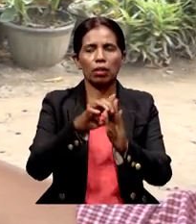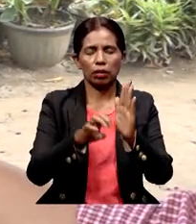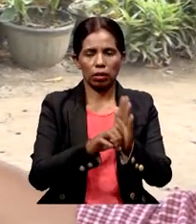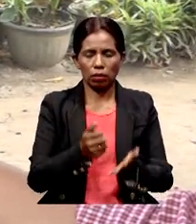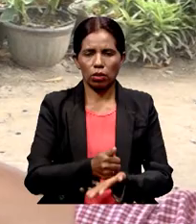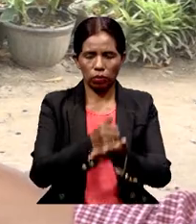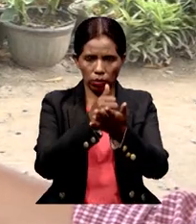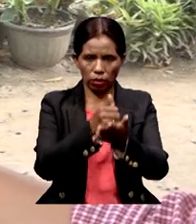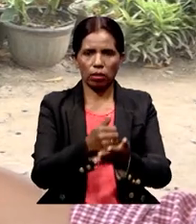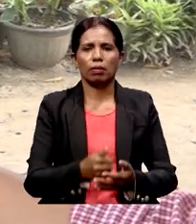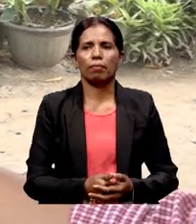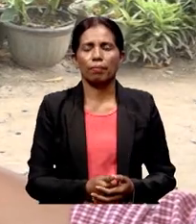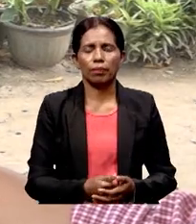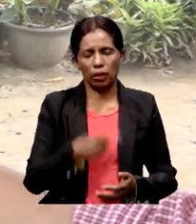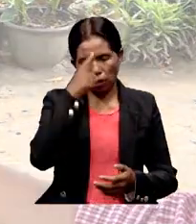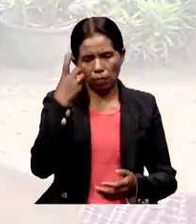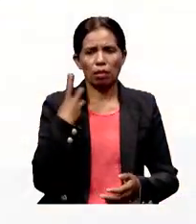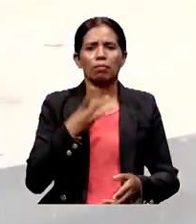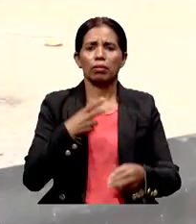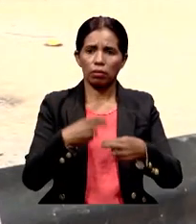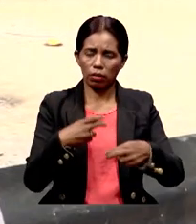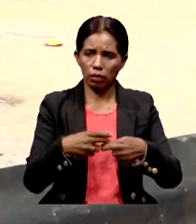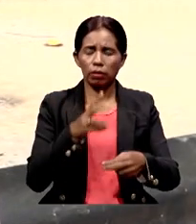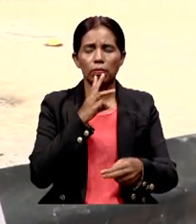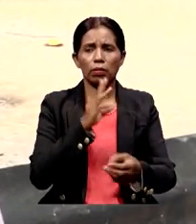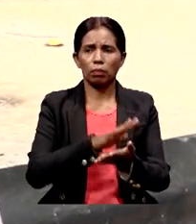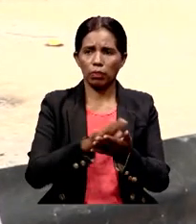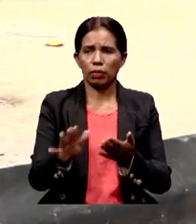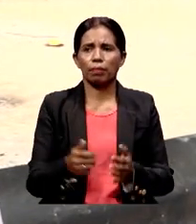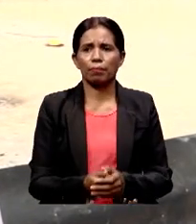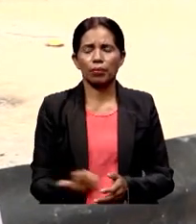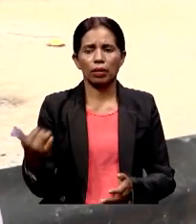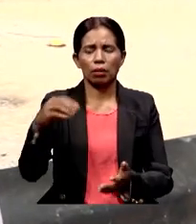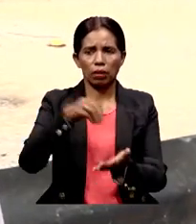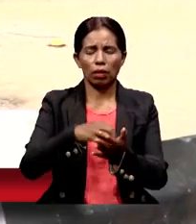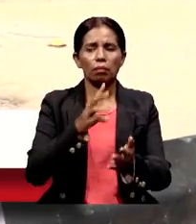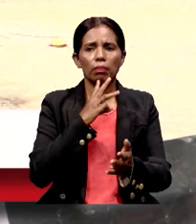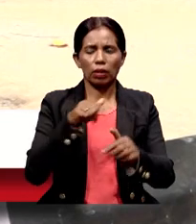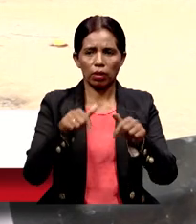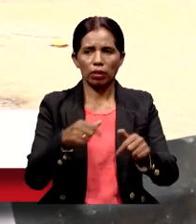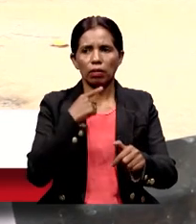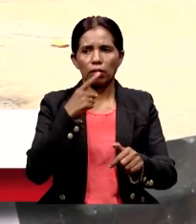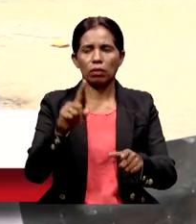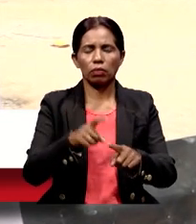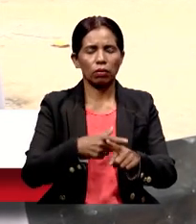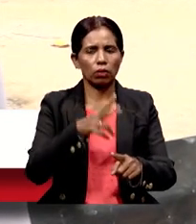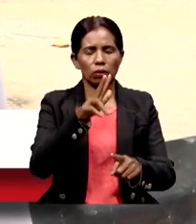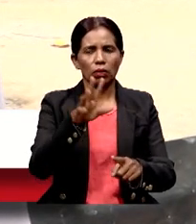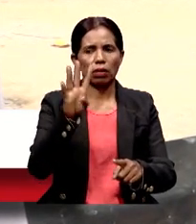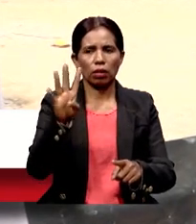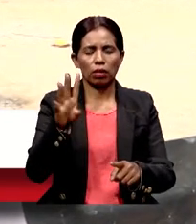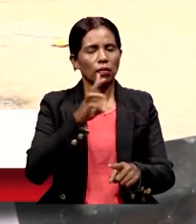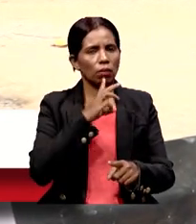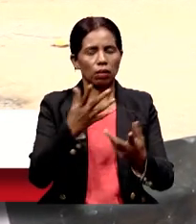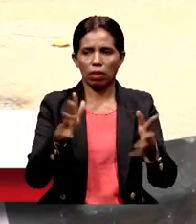ba, tam ba ami aras kali ba be mos ne. Sen sira mai mai tau be ne, atau fulan tolu ha te tu be ne lahit